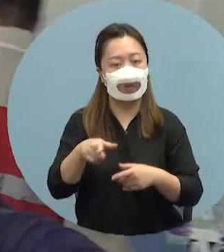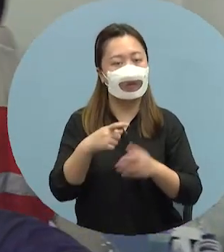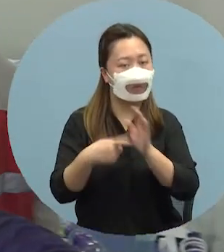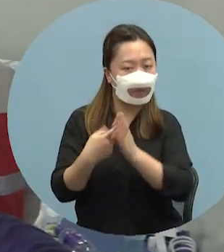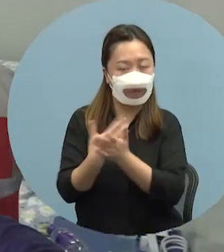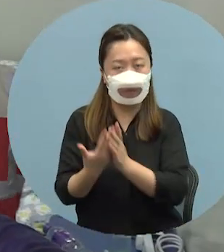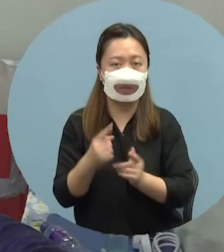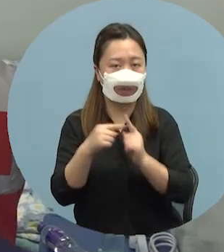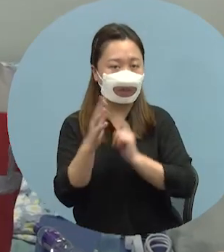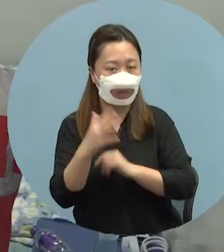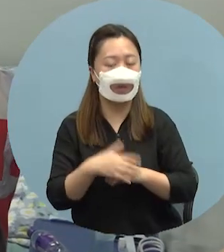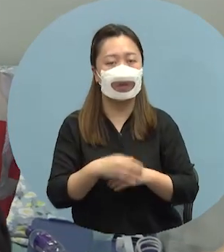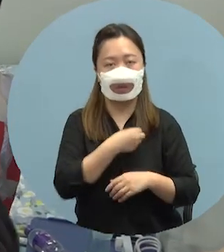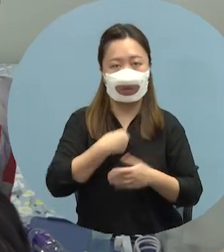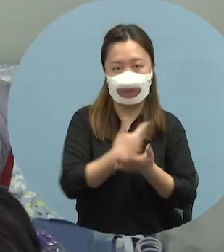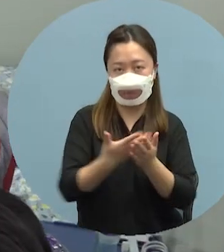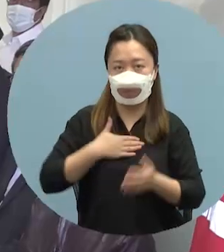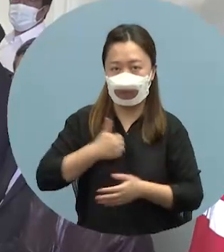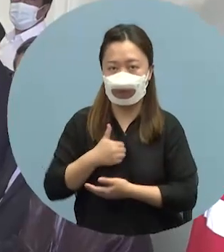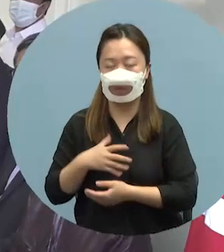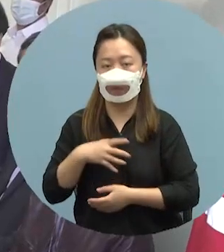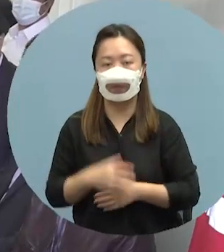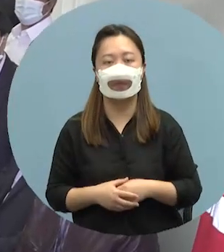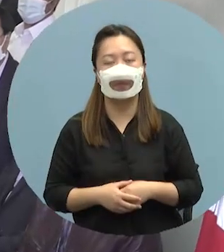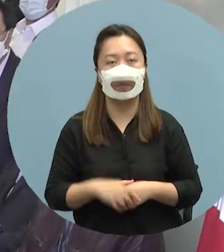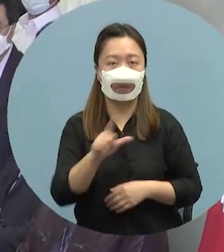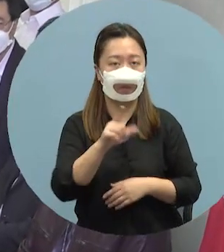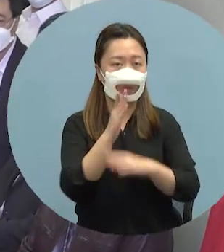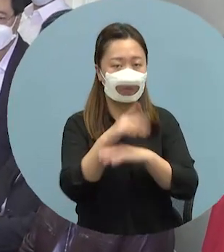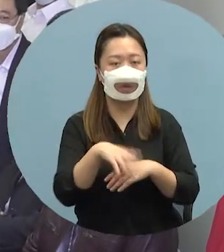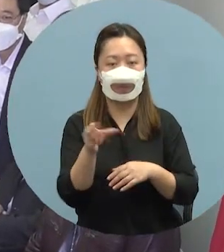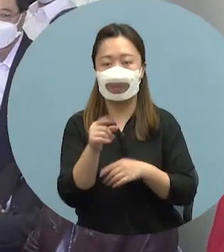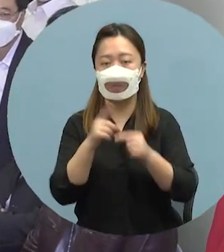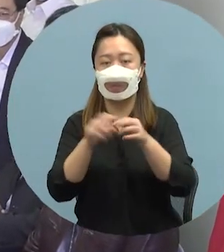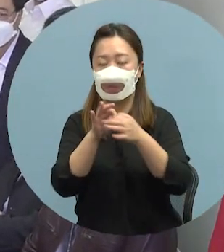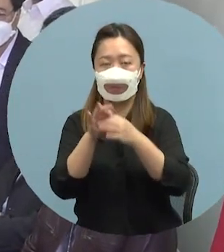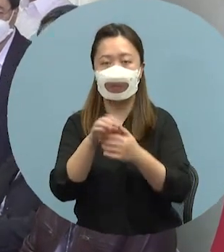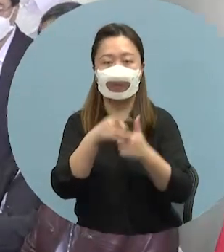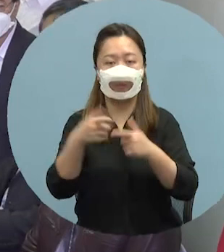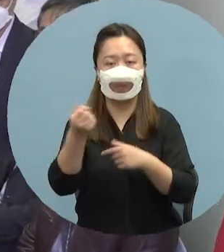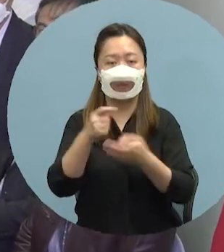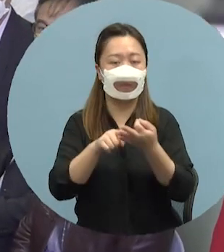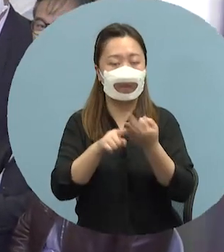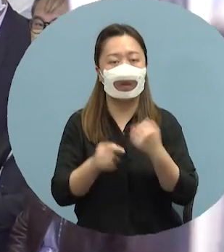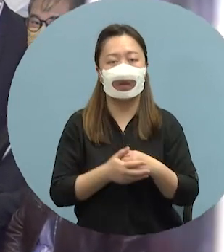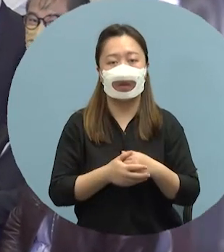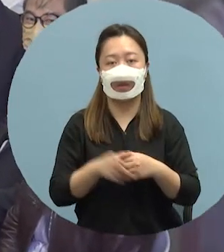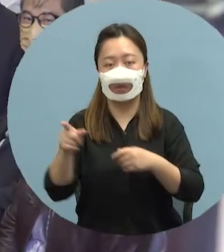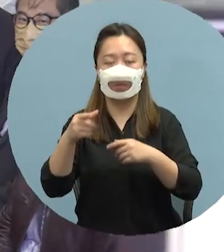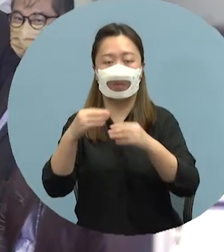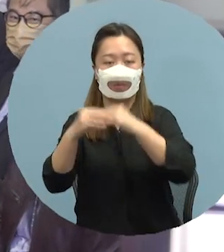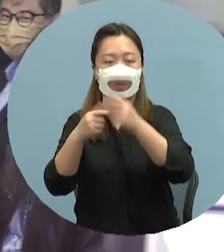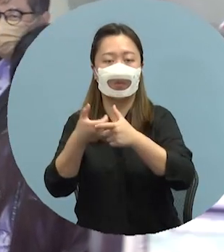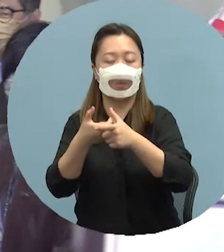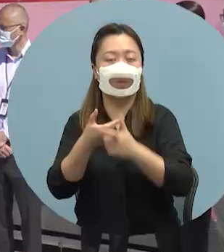人手、医疗物资等准备的情况。李家超又同中联办副主任尹中华同埋承建商举行交